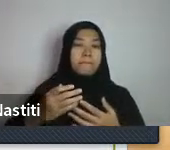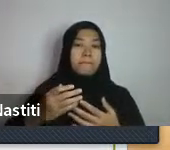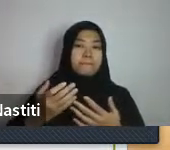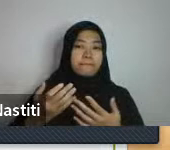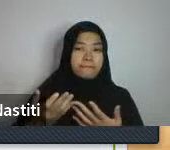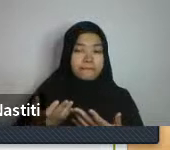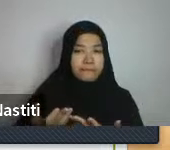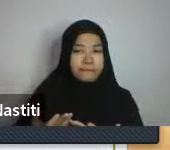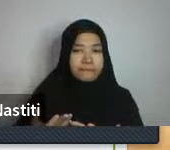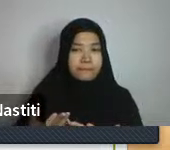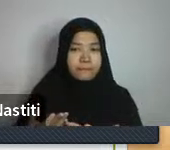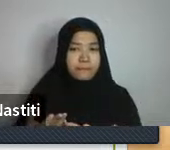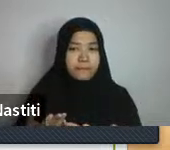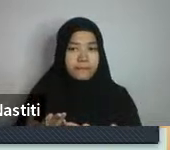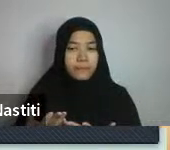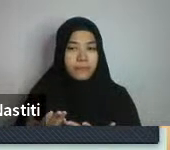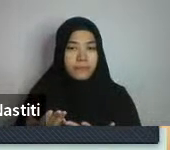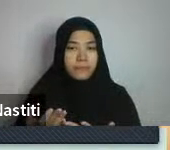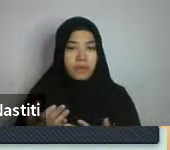jauh lebih murah.